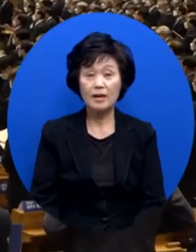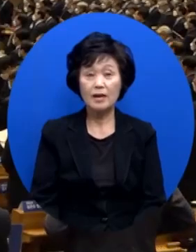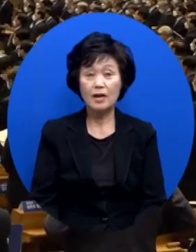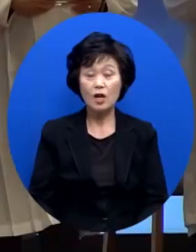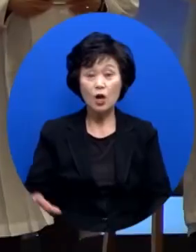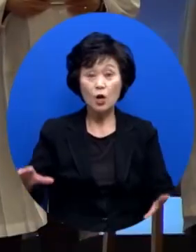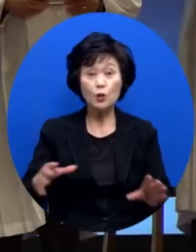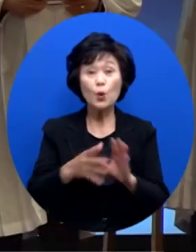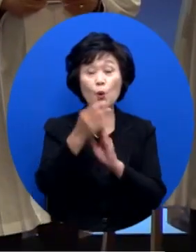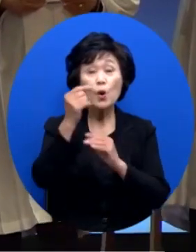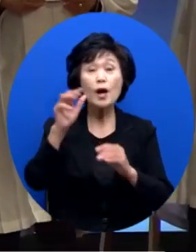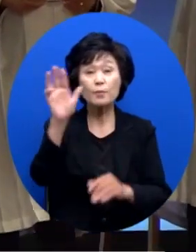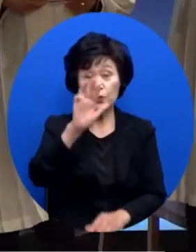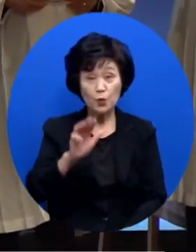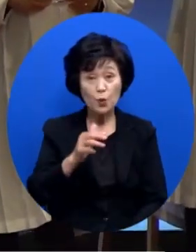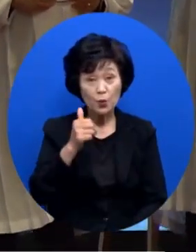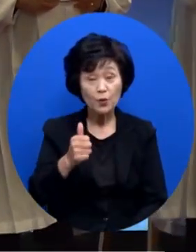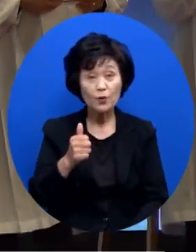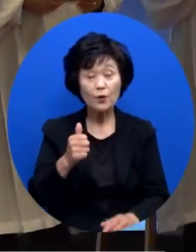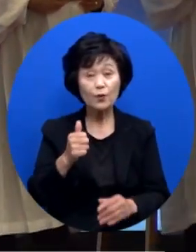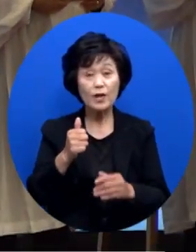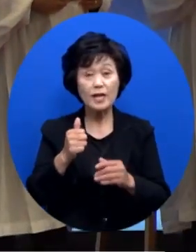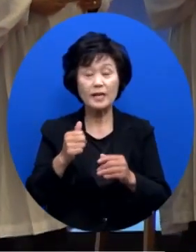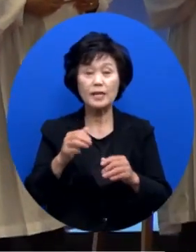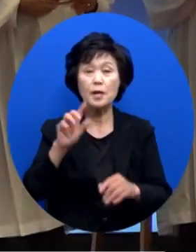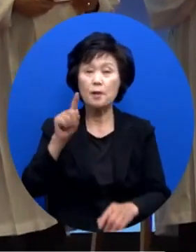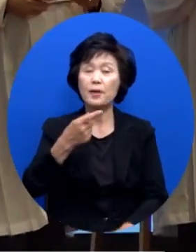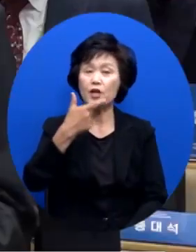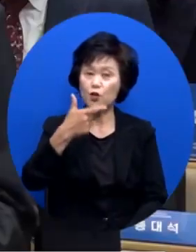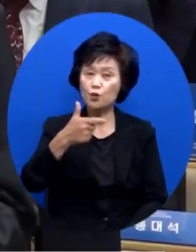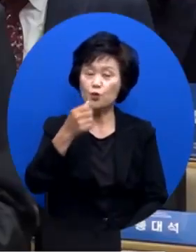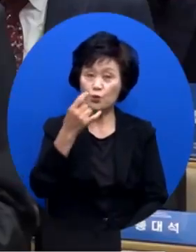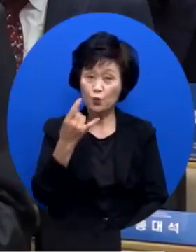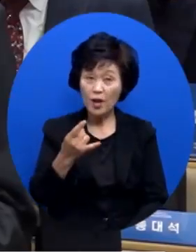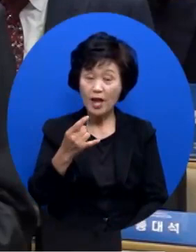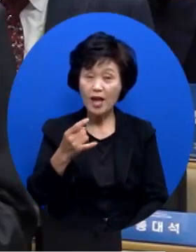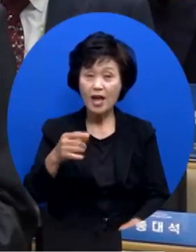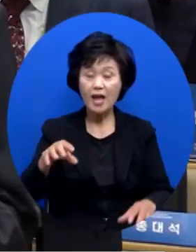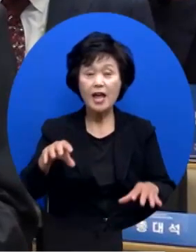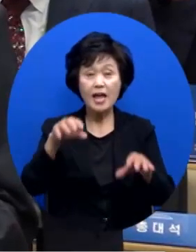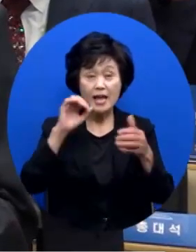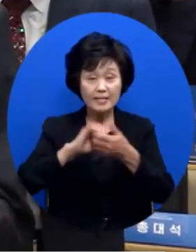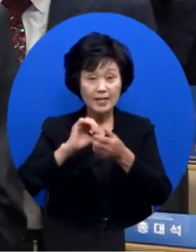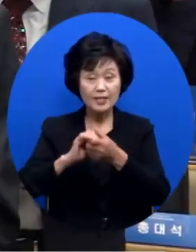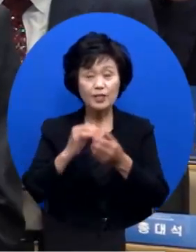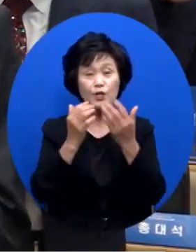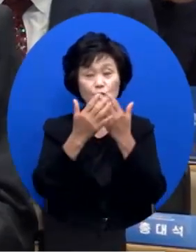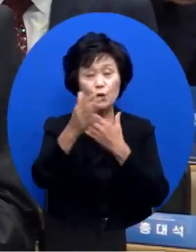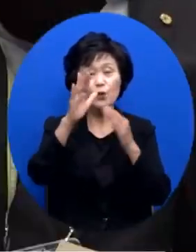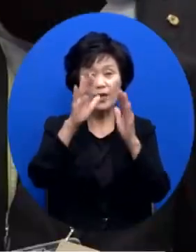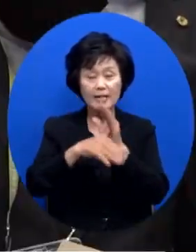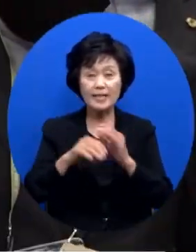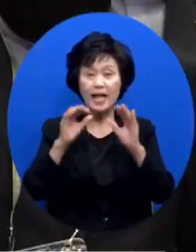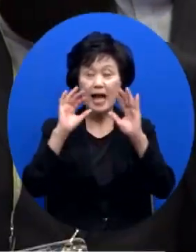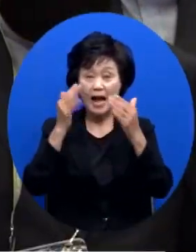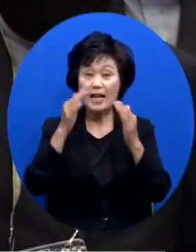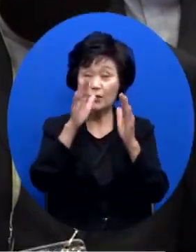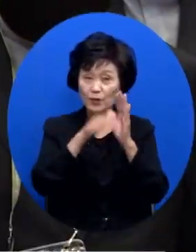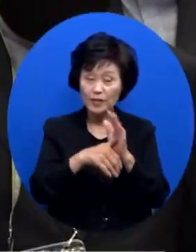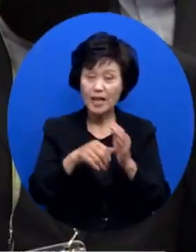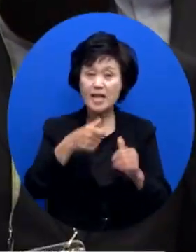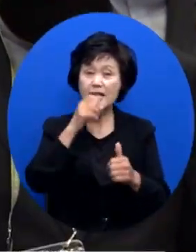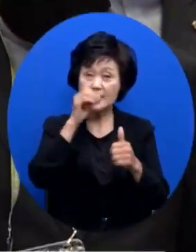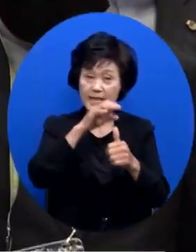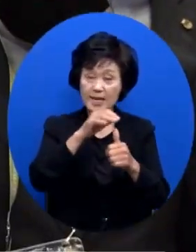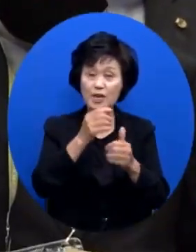대한예수교장로회 통합총회는 지난해 106회 정기총회에서 아동 세례를 신설하는 헌법을 개정했습니다. 이에